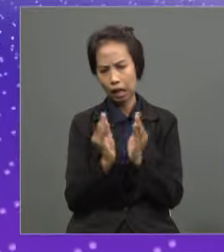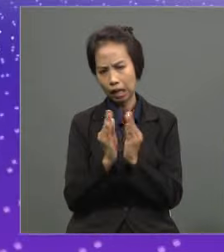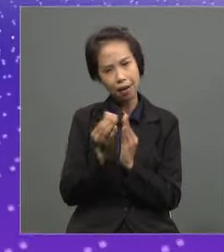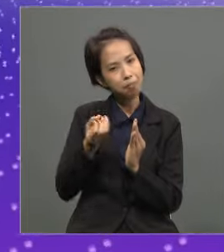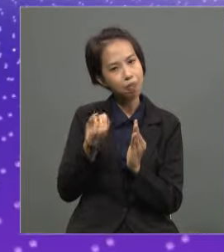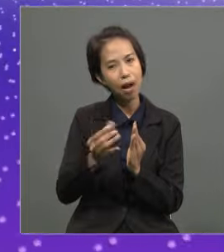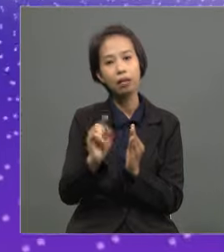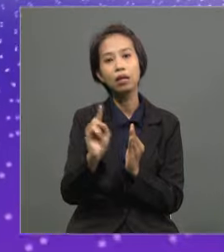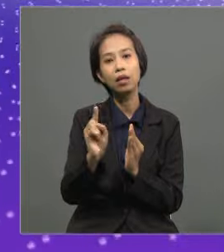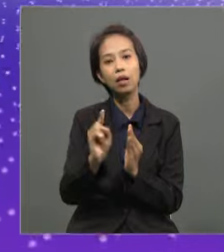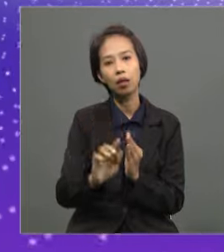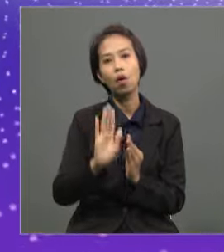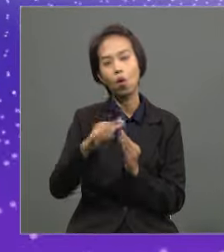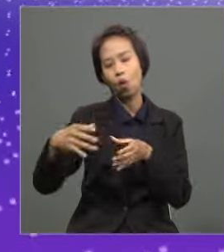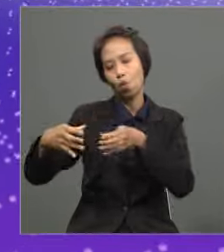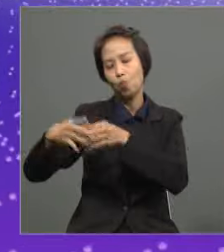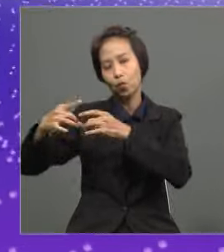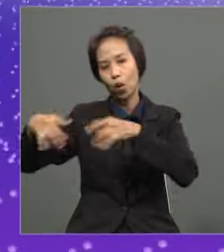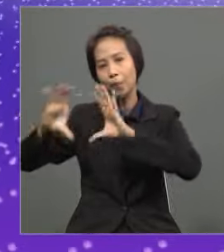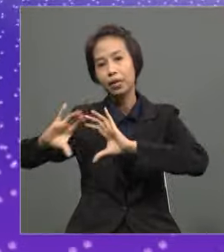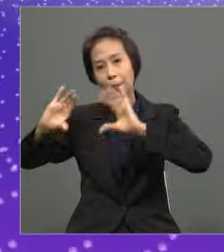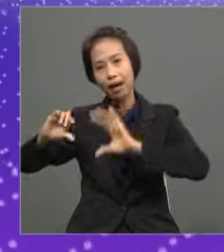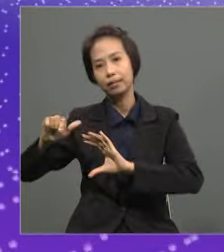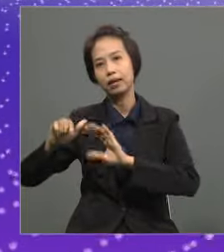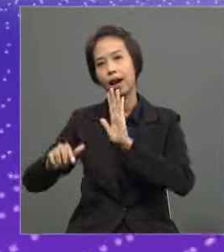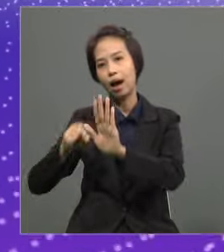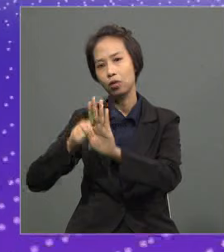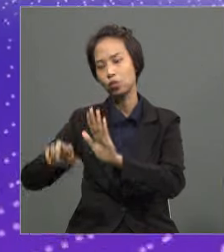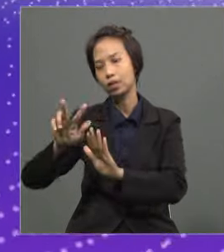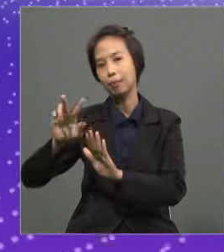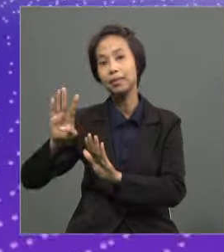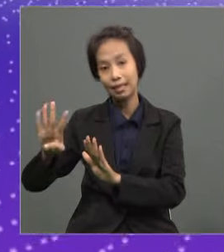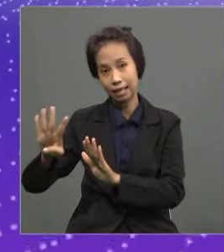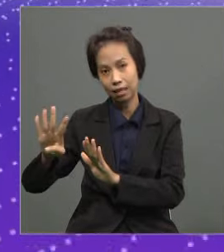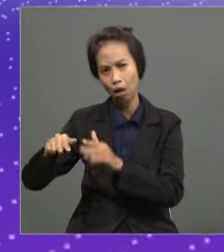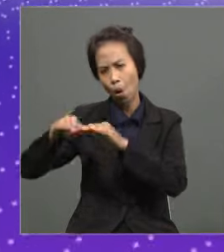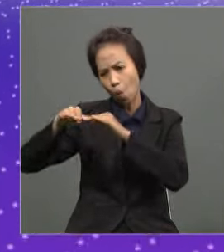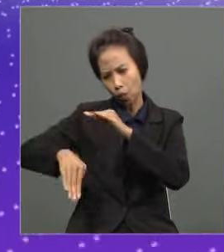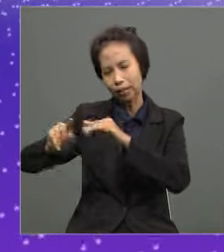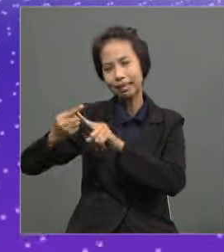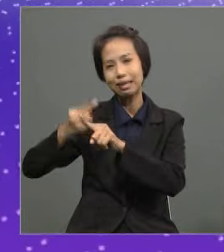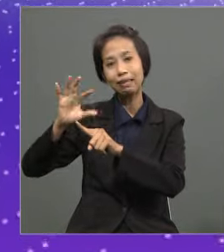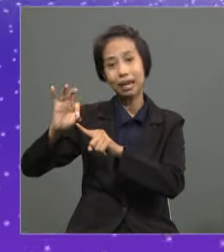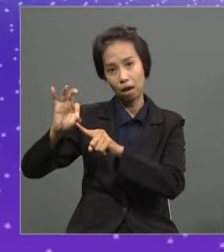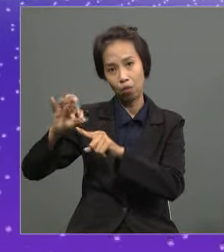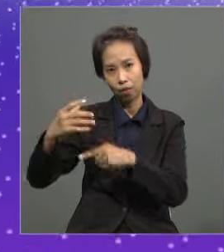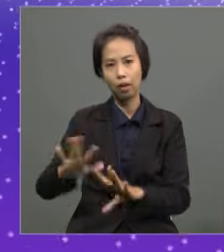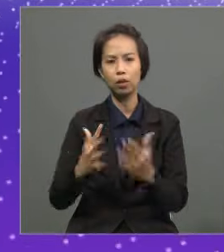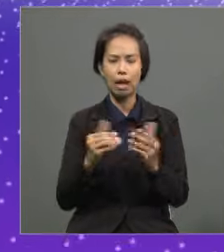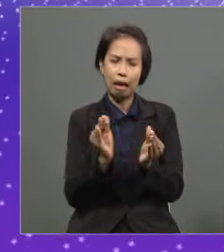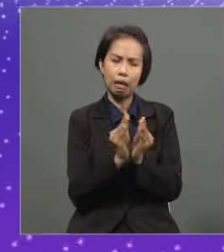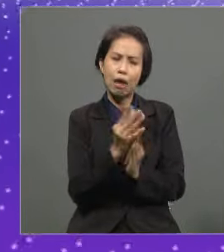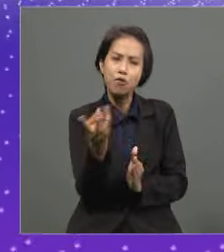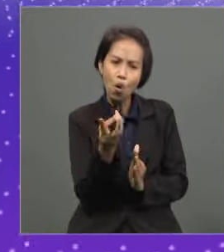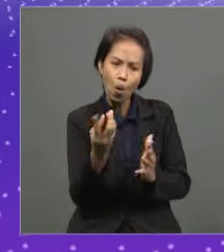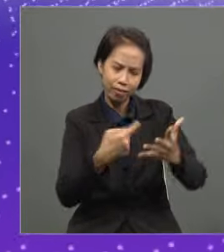สุดก็คือผลงานของฝ่ายค้านเฉลี่ย 5.34คะแนนโดยลดลงจากเดือนกันยายนส่วนคะแนนต่ำสุดก็